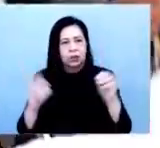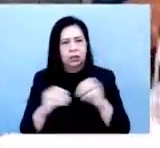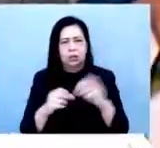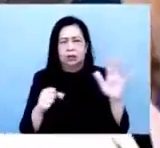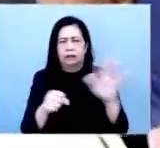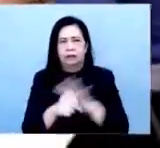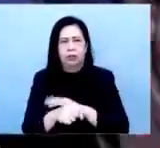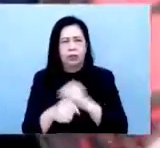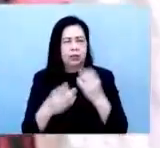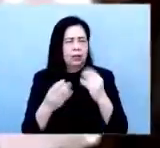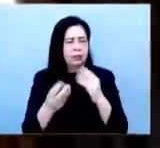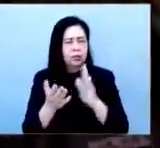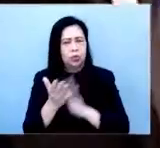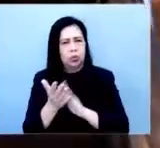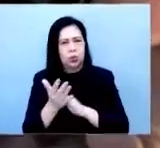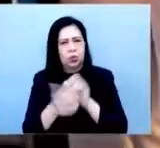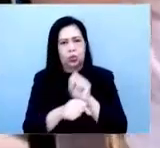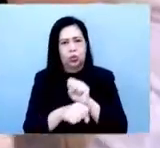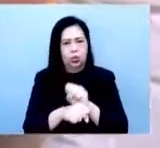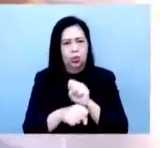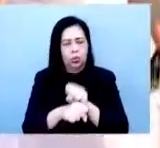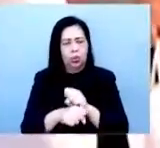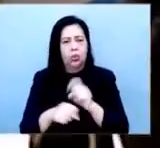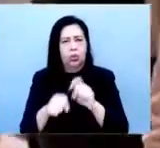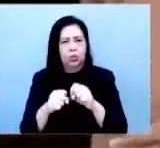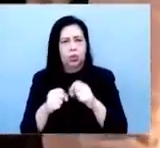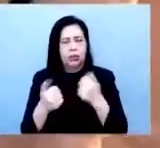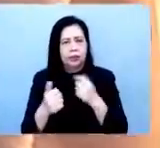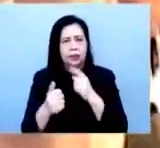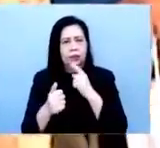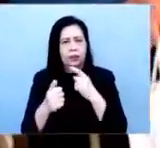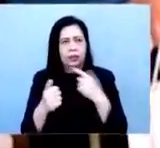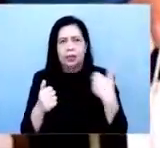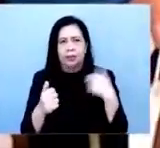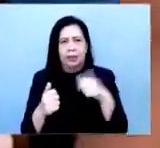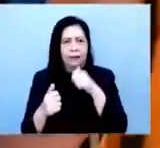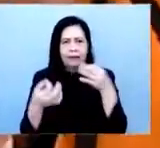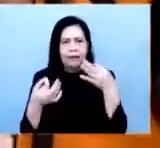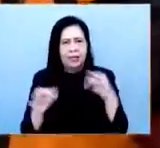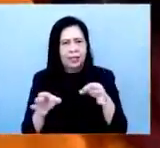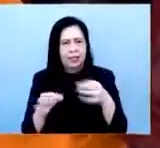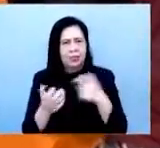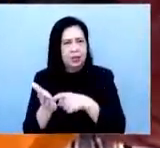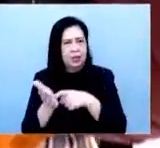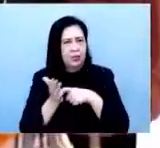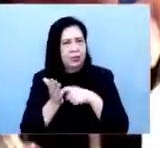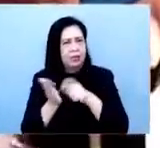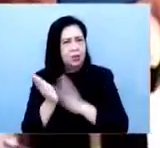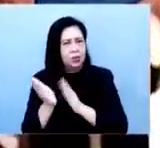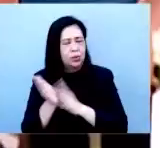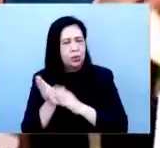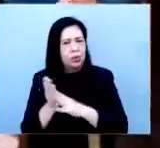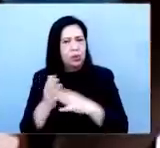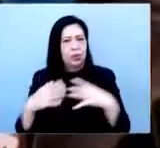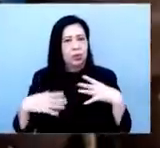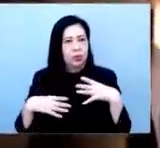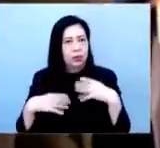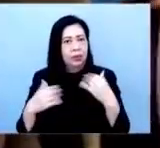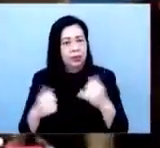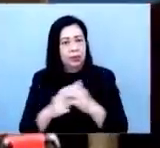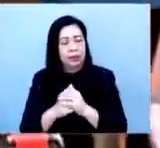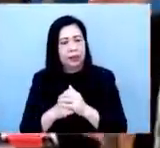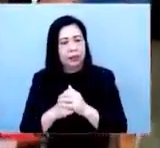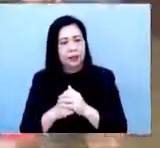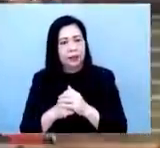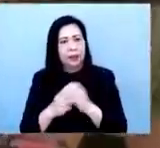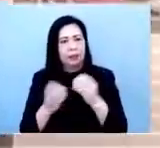madaming schoolworks. Sumasabay nga po sa holiday actually, hindi pa po talaga tapos yung mga requirements. Ngayong holiday po, maggagawa pa po kami ng